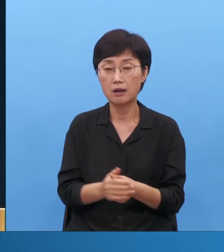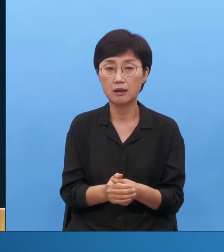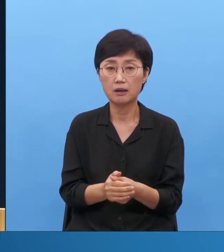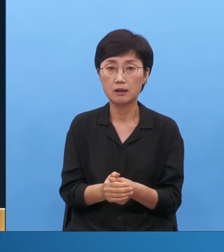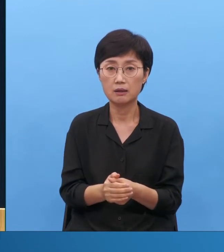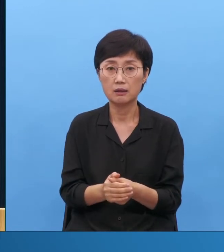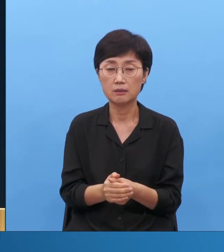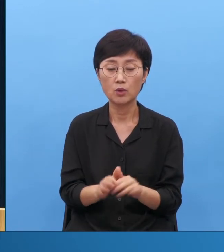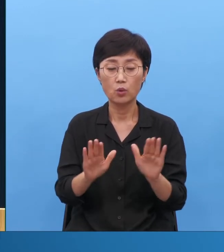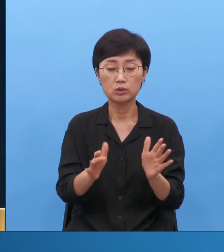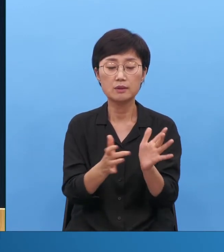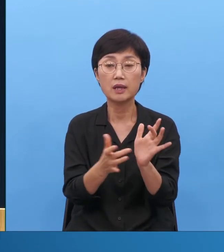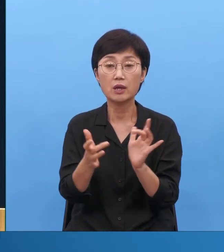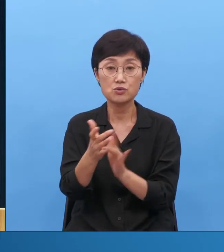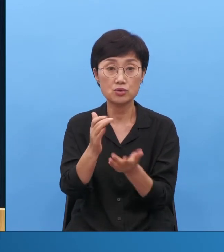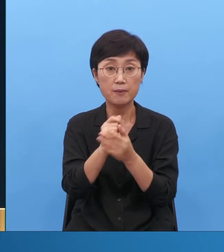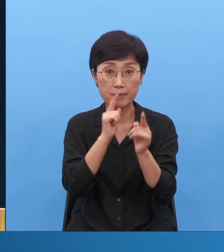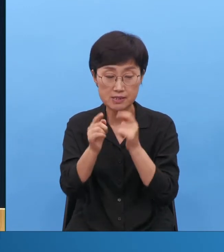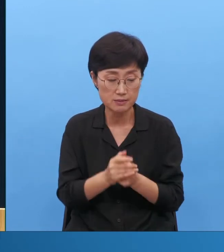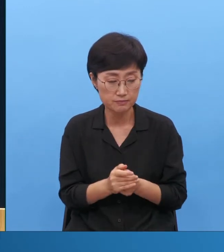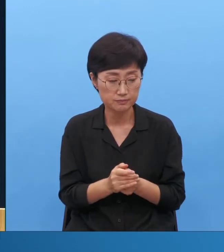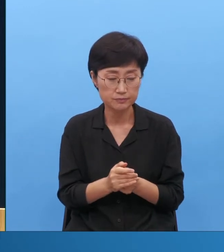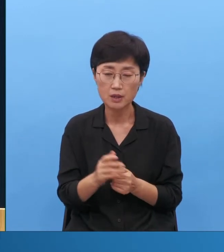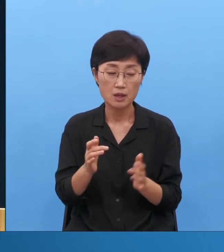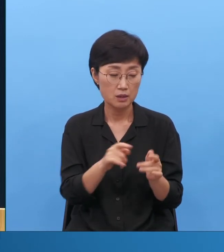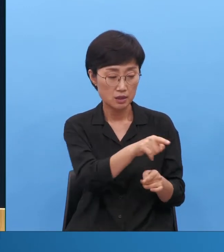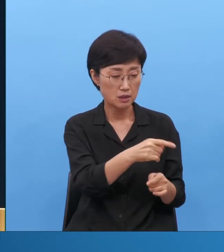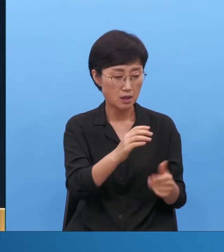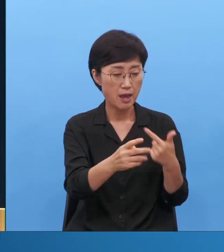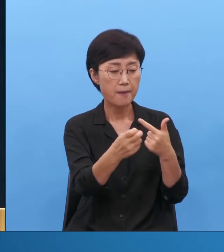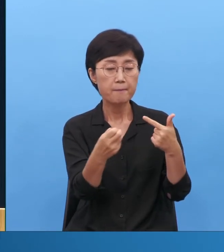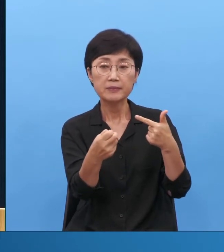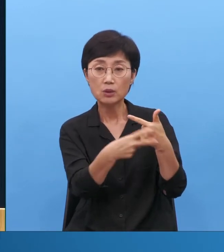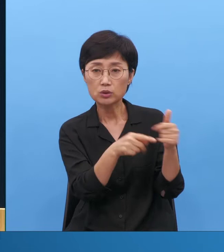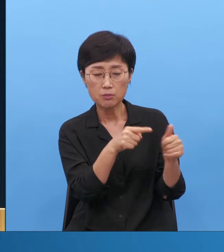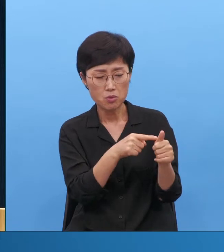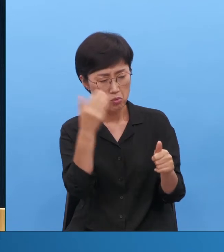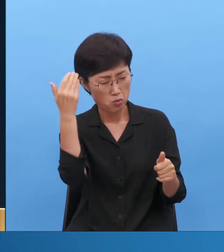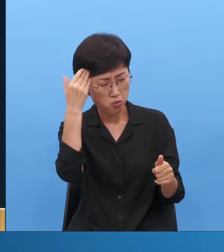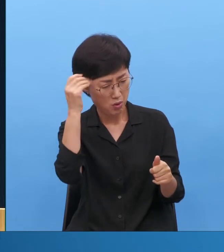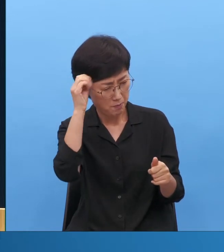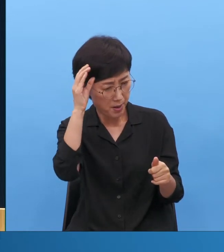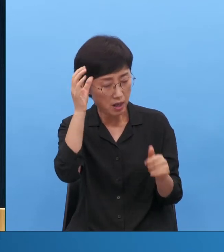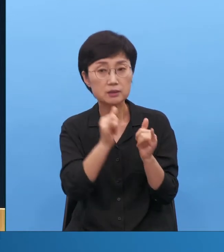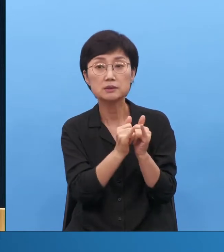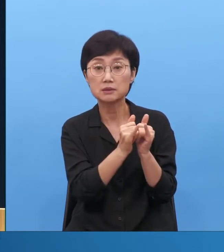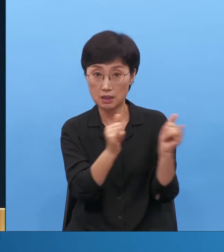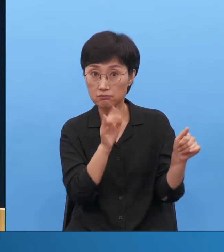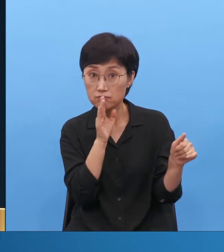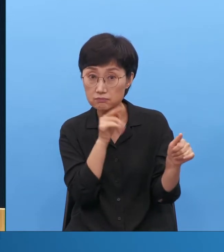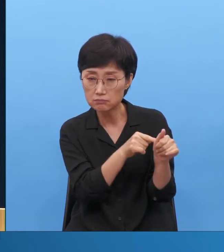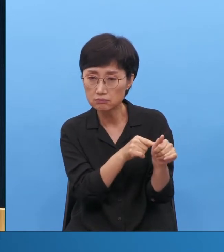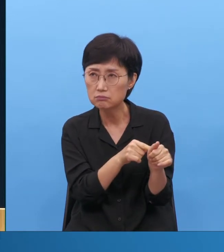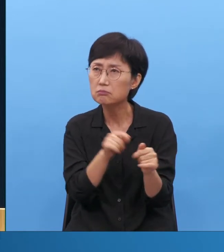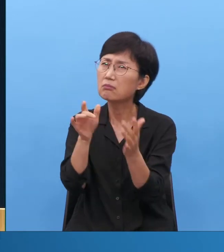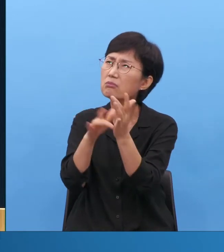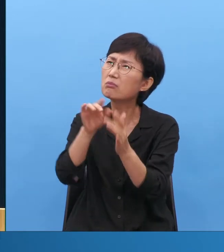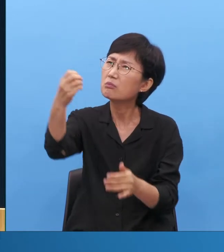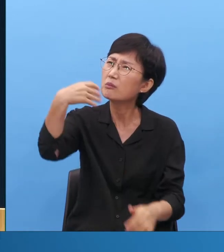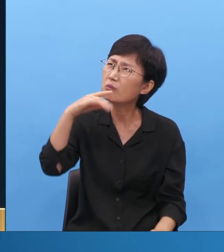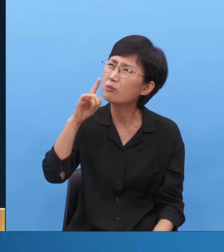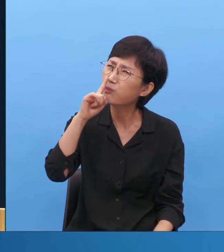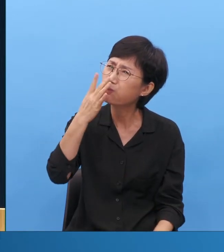못할 예수님 말씀을 이 똑똑한 사람이 도저히 그 무슨 말씀입니까? This intelligent man, Nicodemus, simply could not understand the